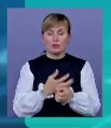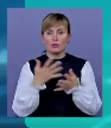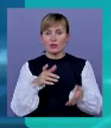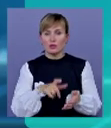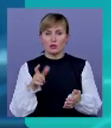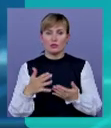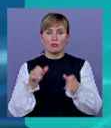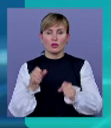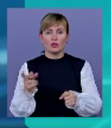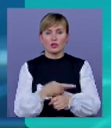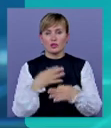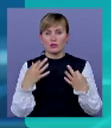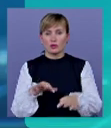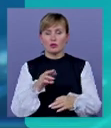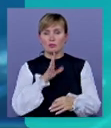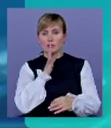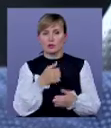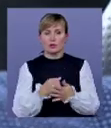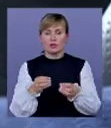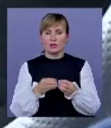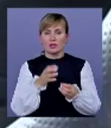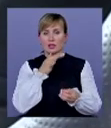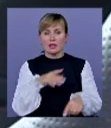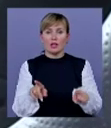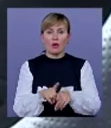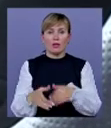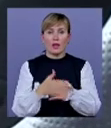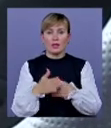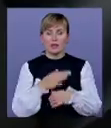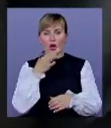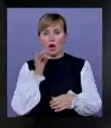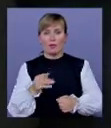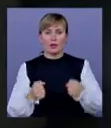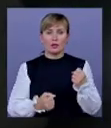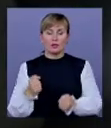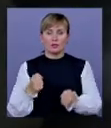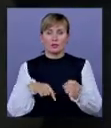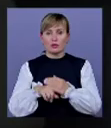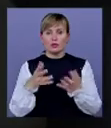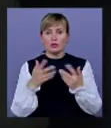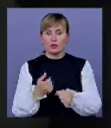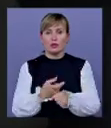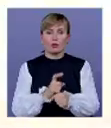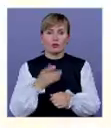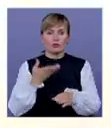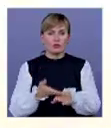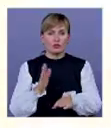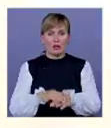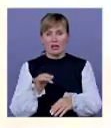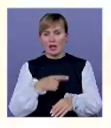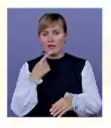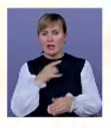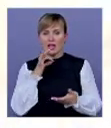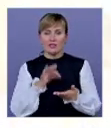человек, то его могут лишить свободы от 5 до 10 лет. Но подобные наказания опытный автолюбитель Омар Бухарбай считает слишком суровыми и говорит,